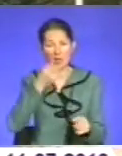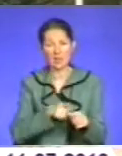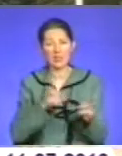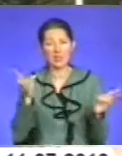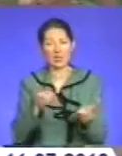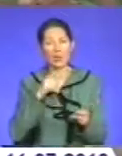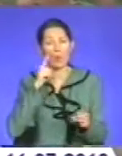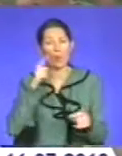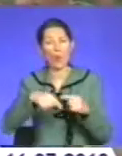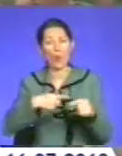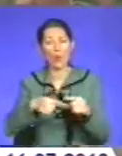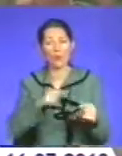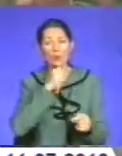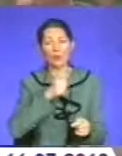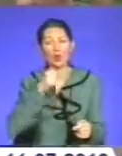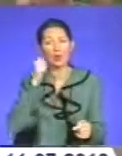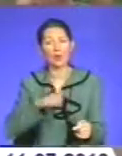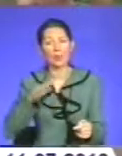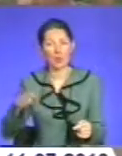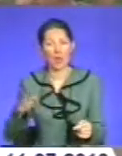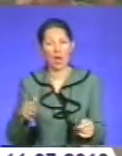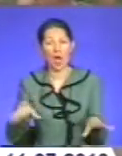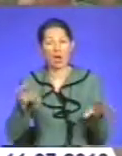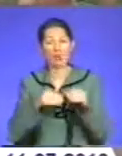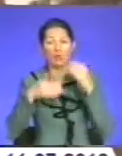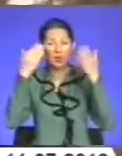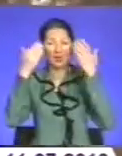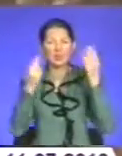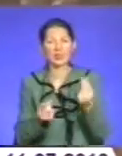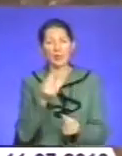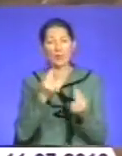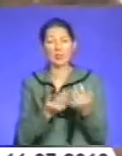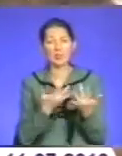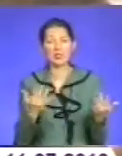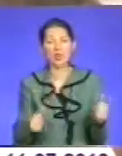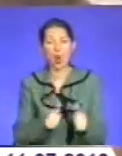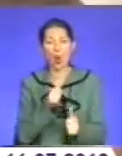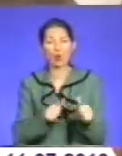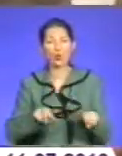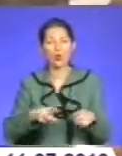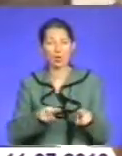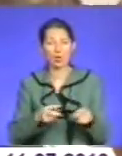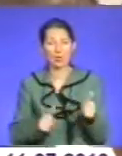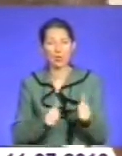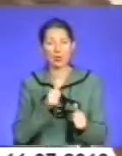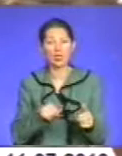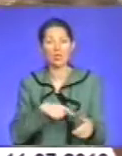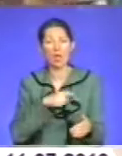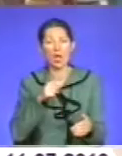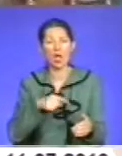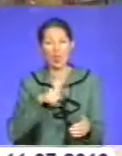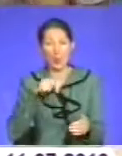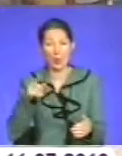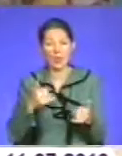молодому поколінню. Дорослі і підлітки разом веселилися, забавлялися у різноманітних конкурсах та танцях. Концертні номери для своїх гостей